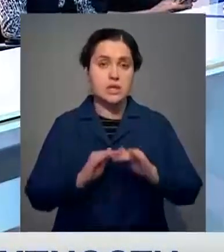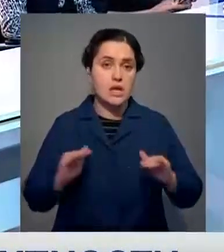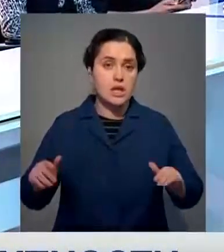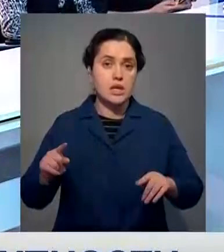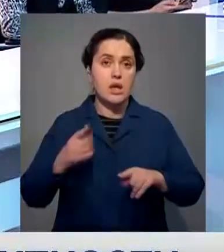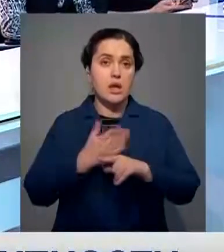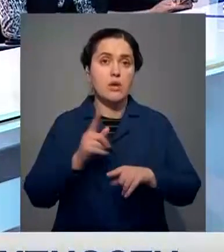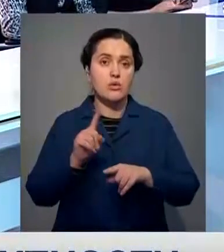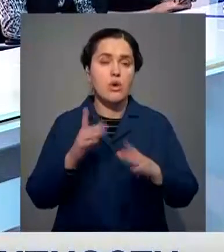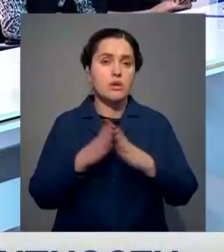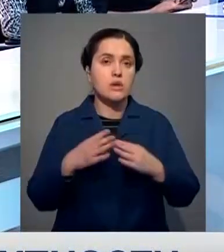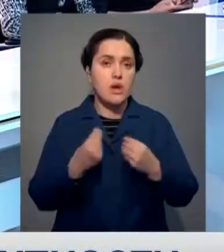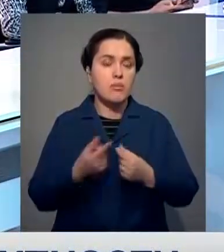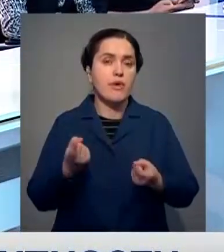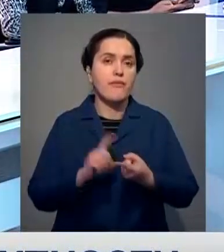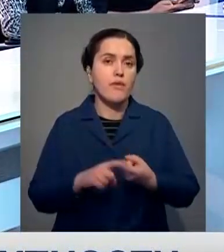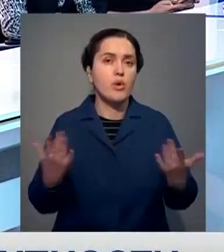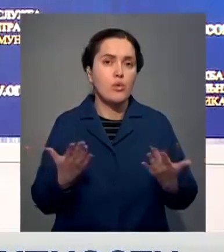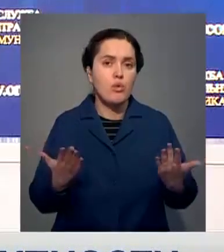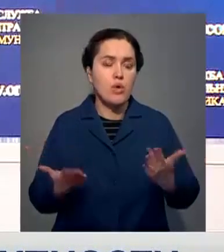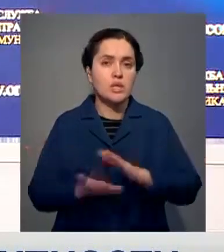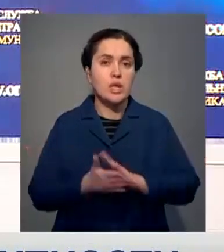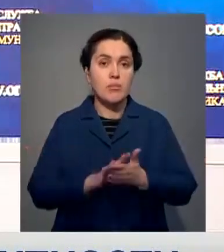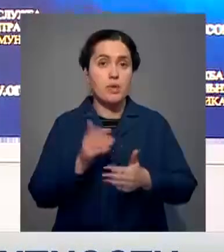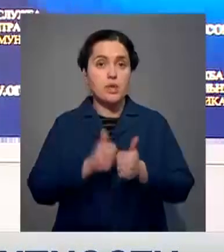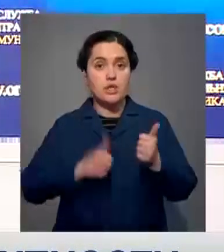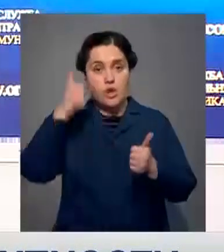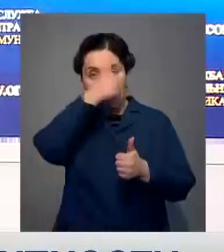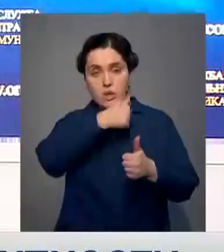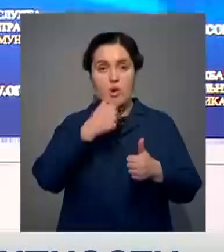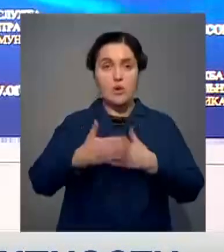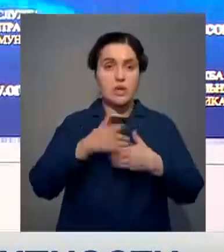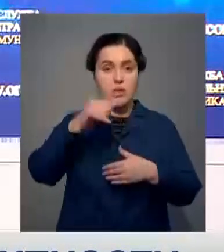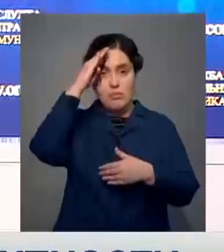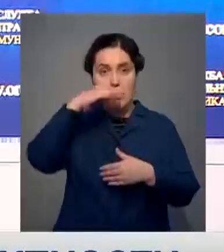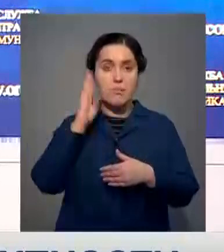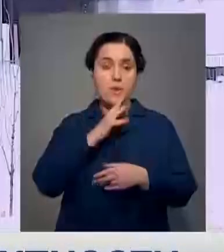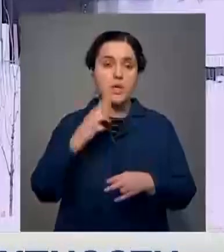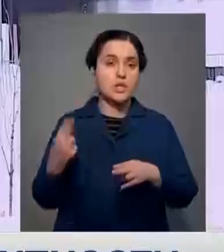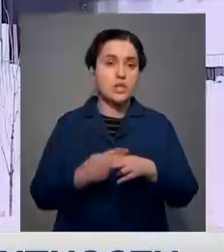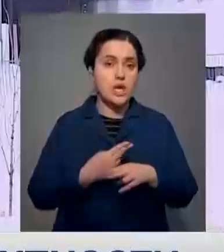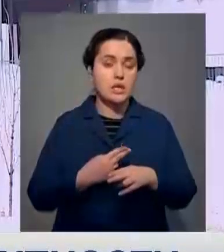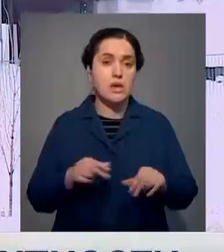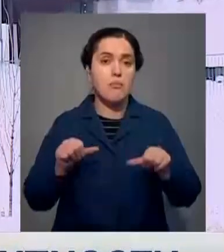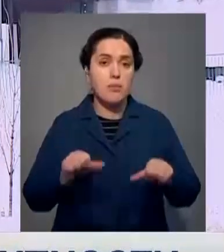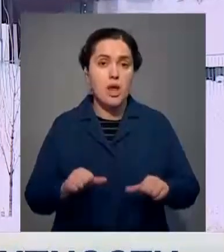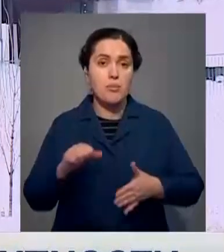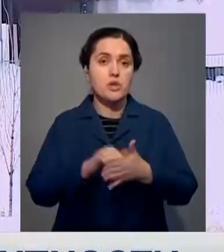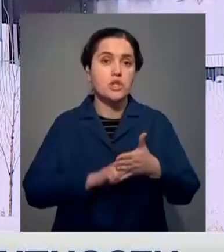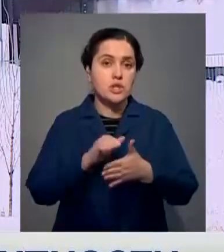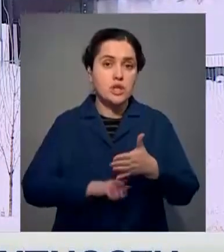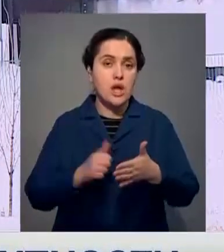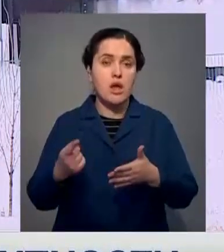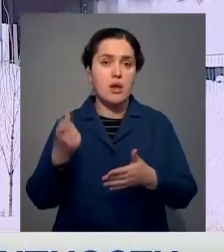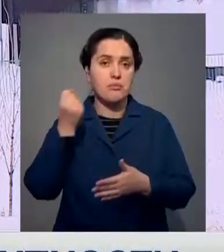прямое воздействие имеет и обстановка в семье. К слову, ежегодно в стране около 1000 родителей лишаются прав. Основными